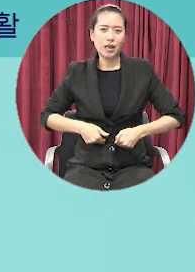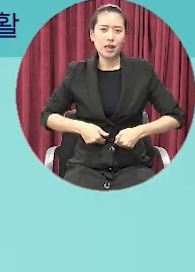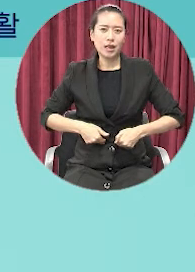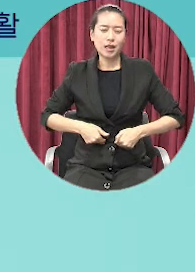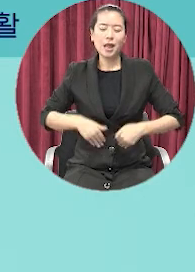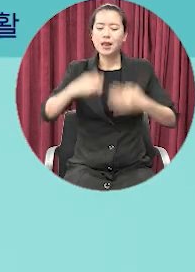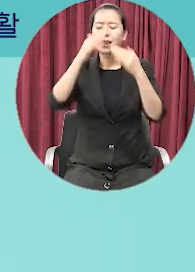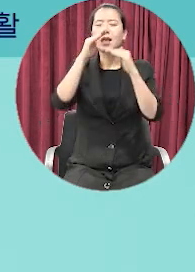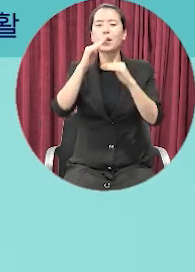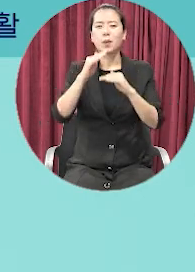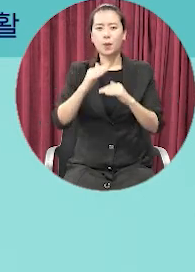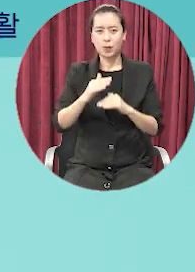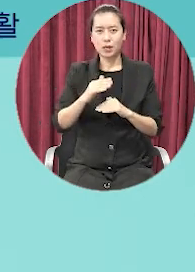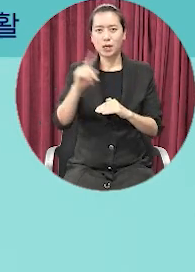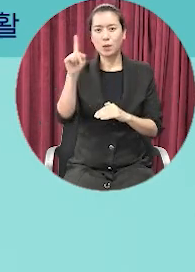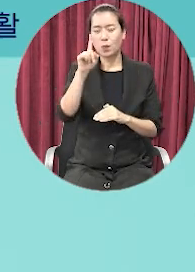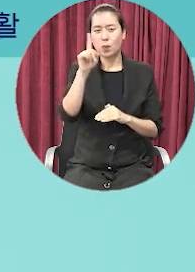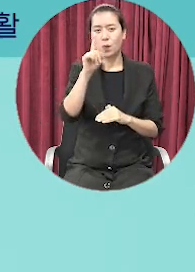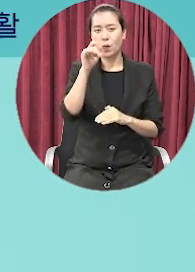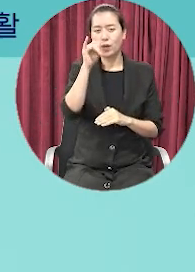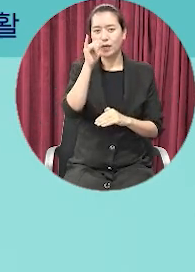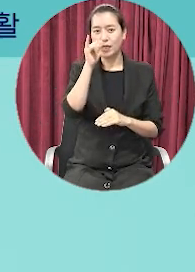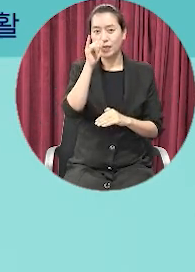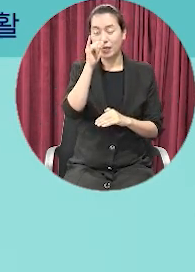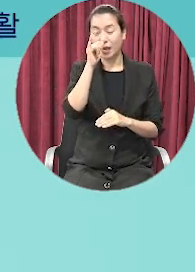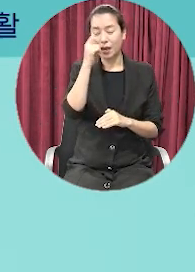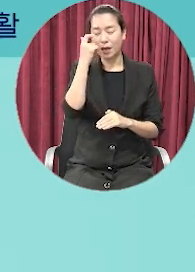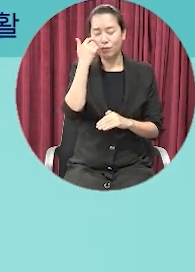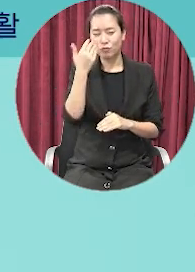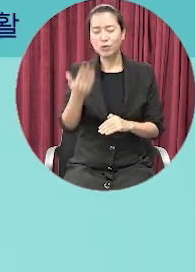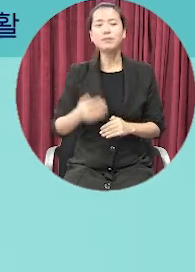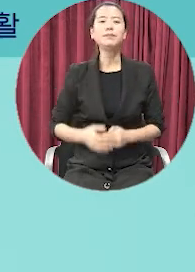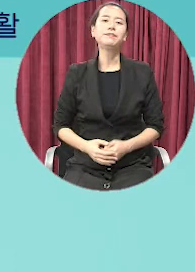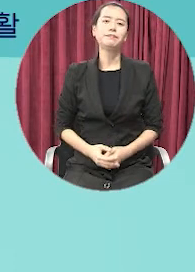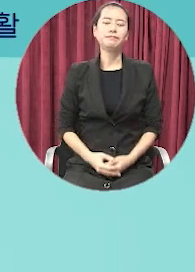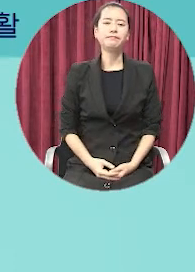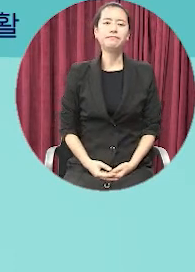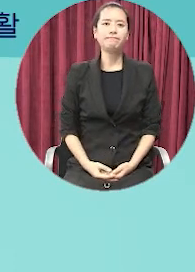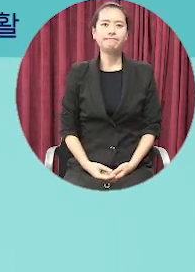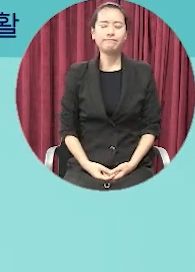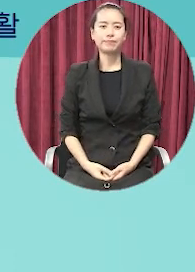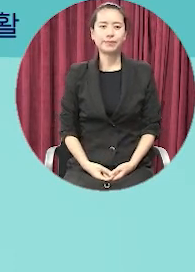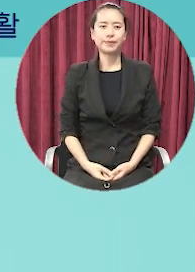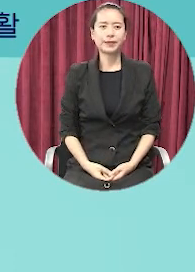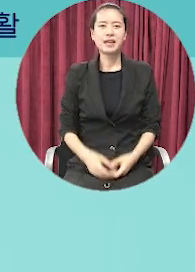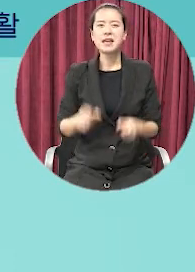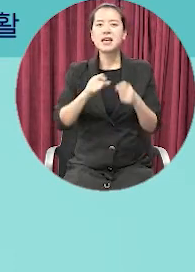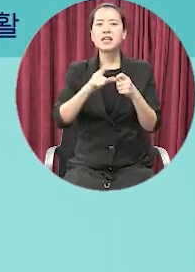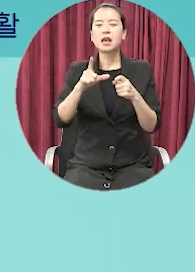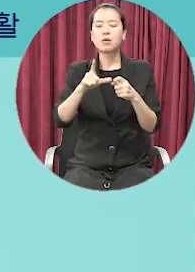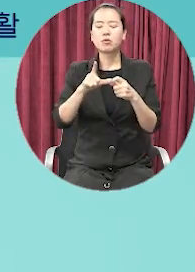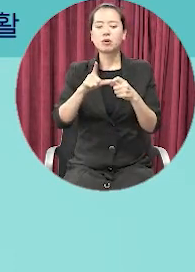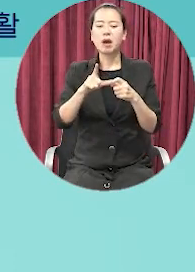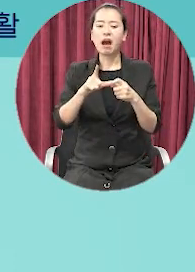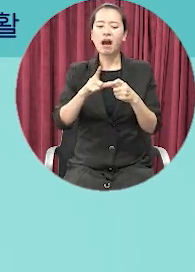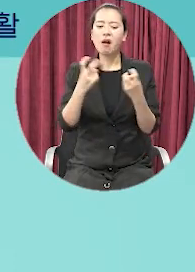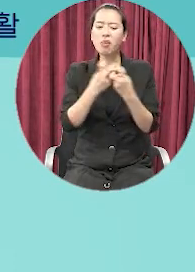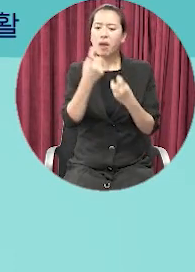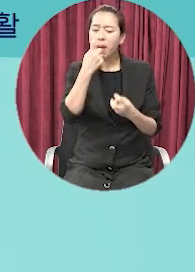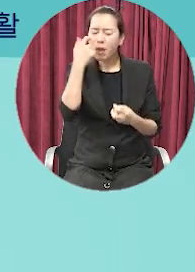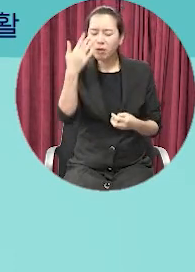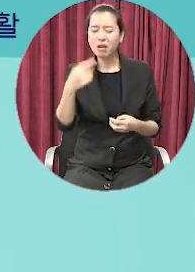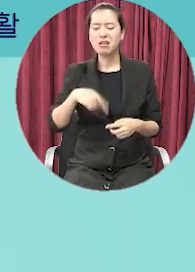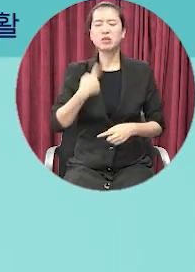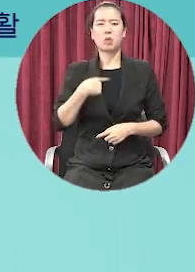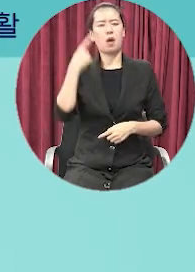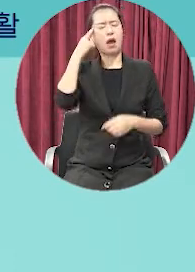돌봄 내용에 대해서 어떻게 알게 됐느냐라고 설문을 했을 때 거의 다 스스로 배웠다 이렇게 얘기하는 경우가